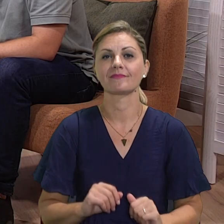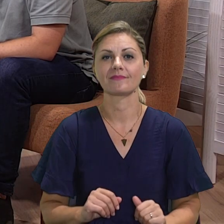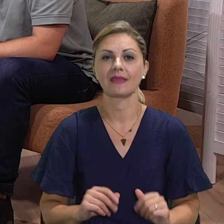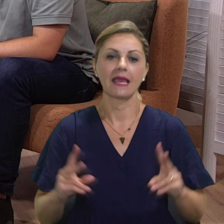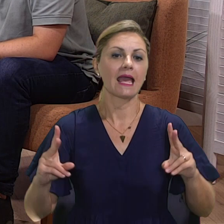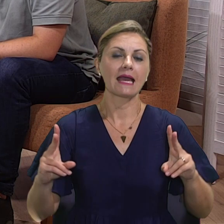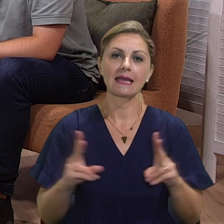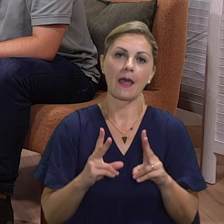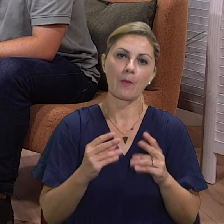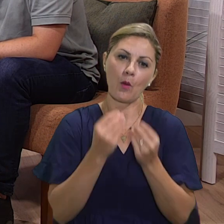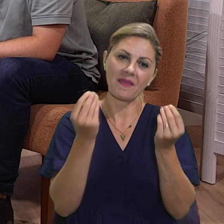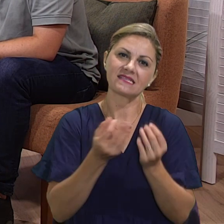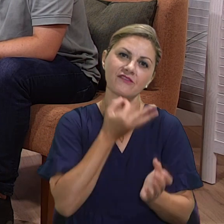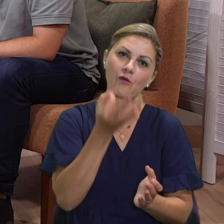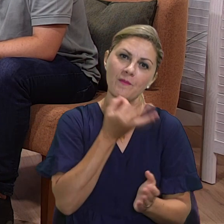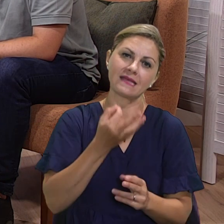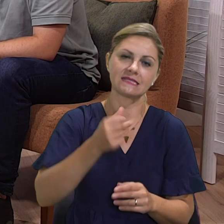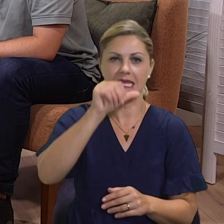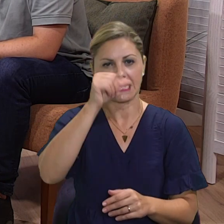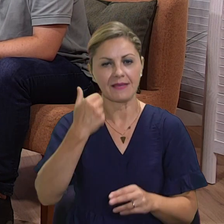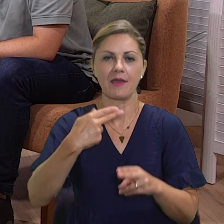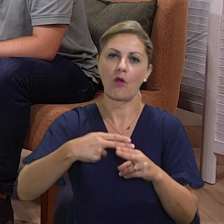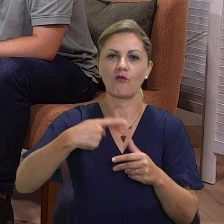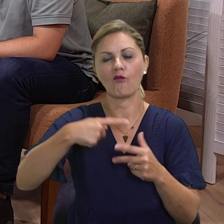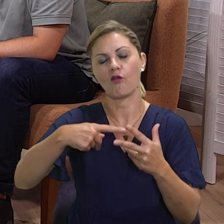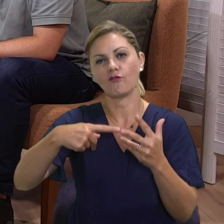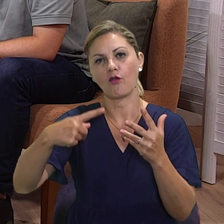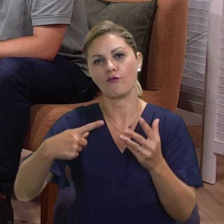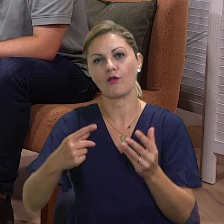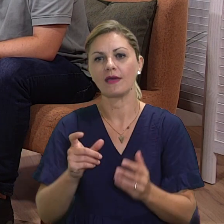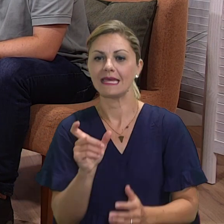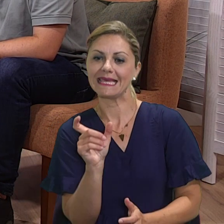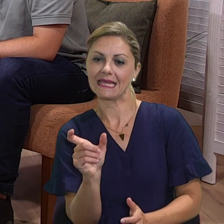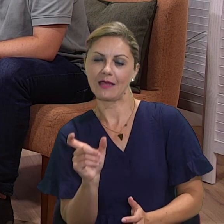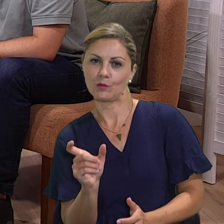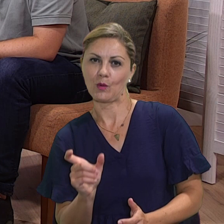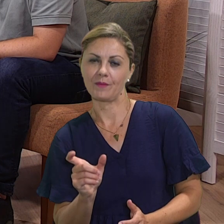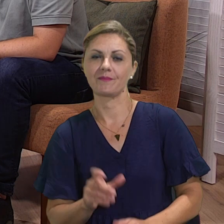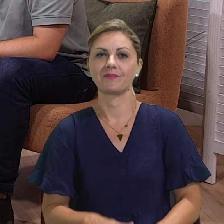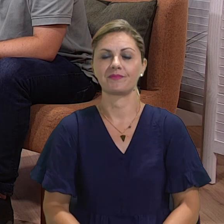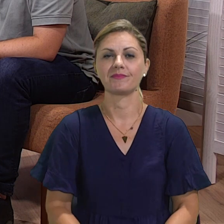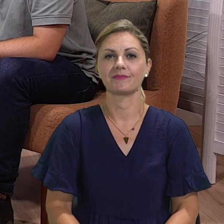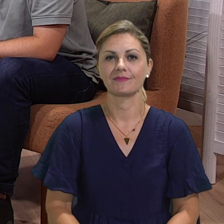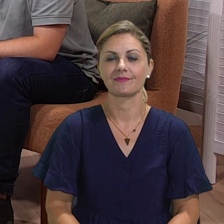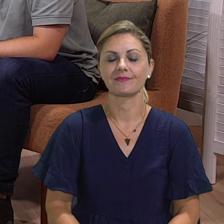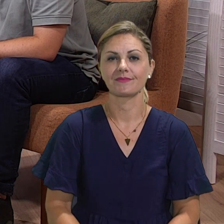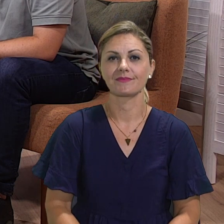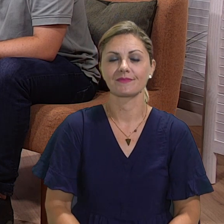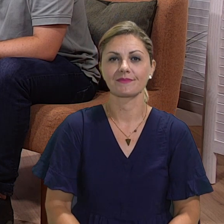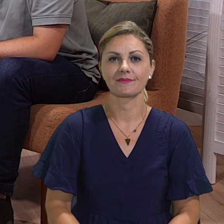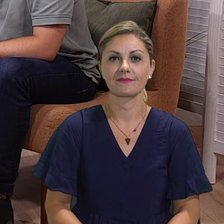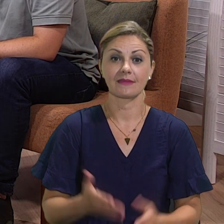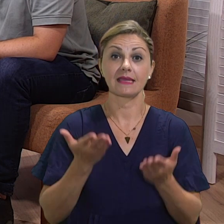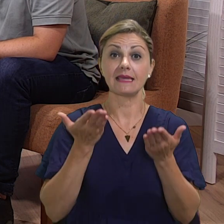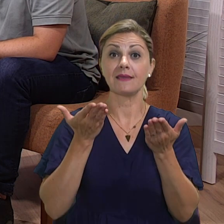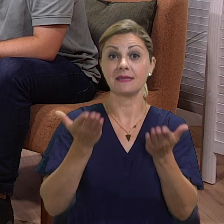zastupljeni slikom, kratkom biografijom par rečenica i od osoba koja je za tu godinu određena